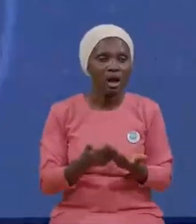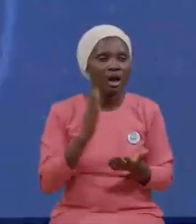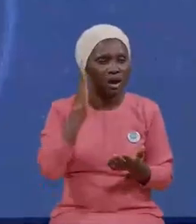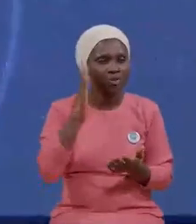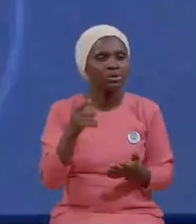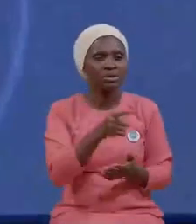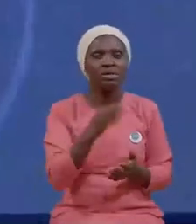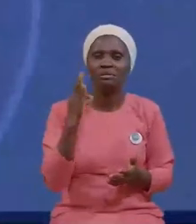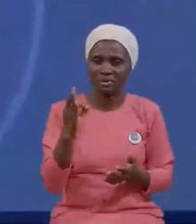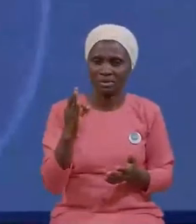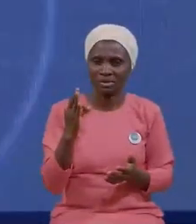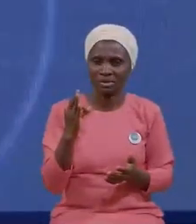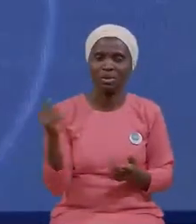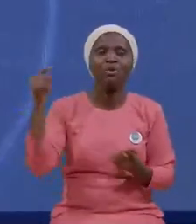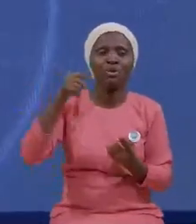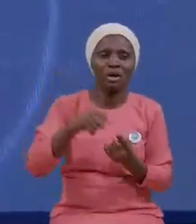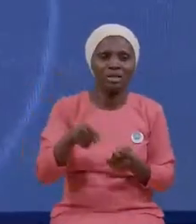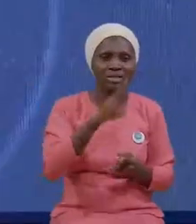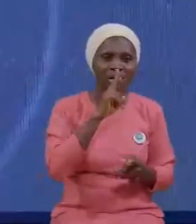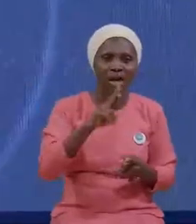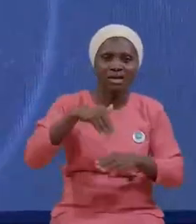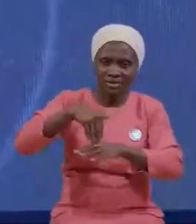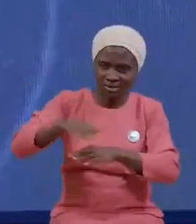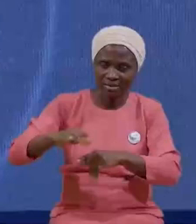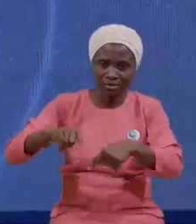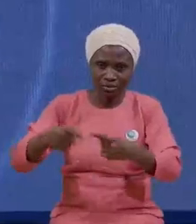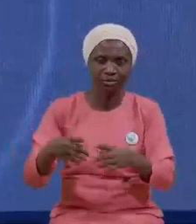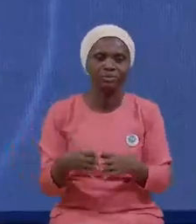Comment prêcheront-ils s'ils ne sont pas envoyés?